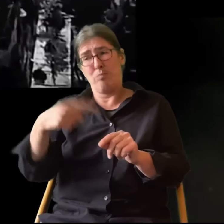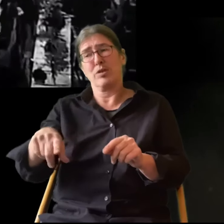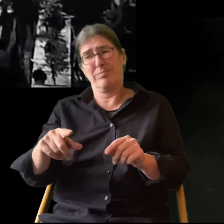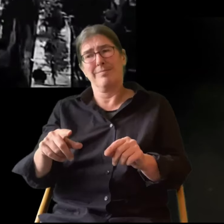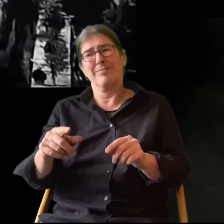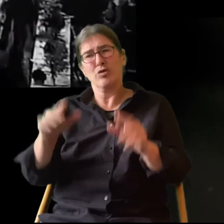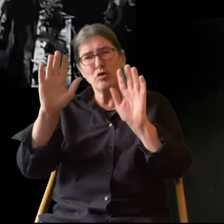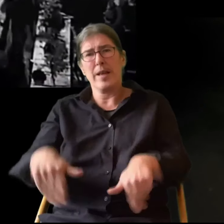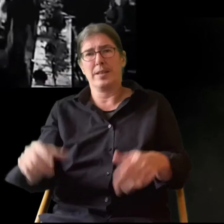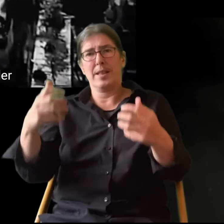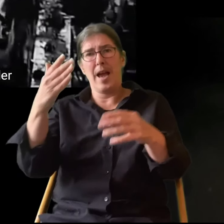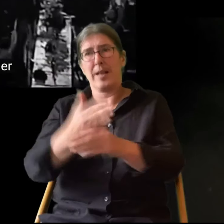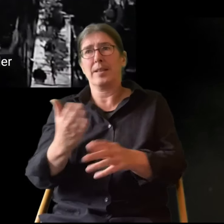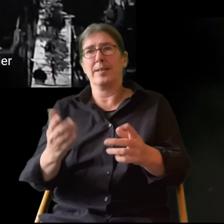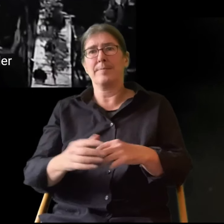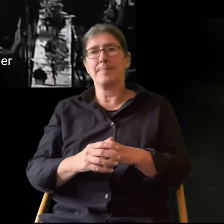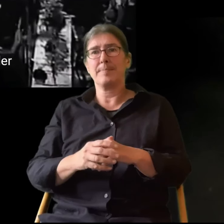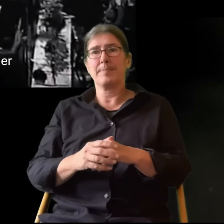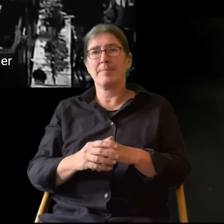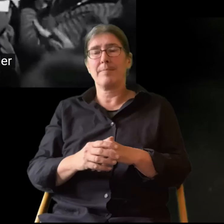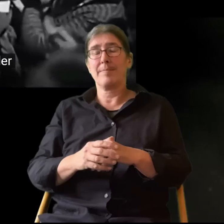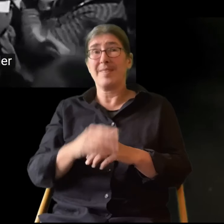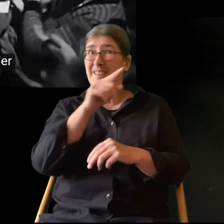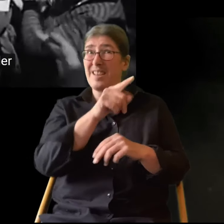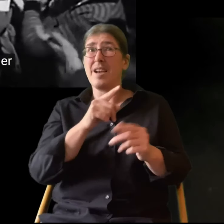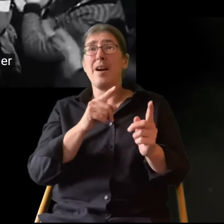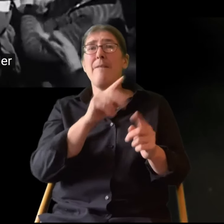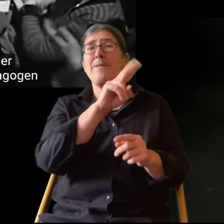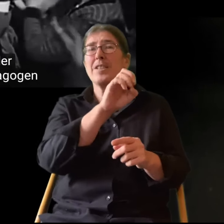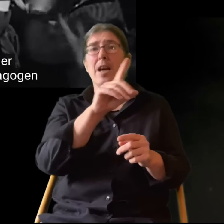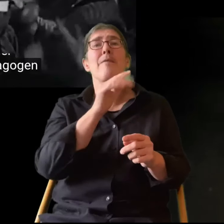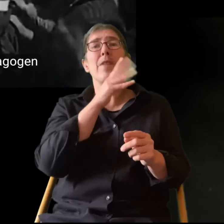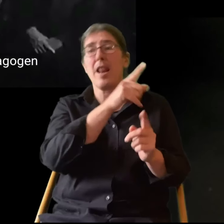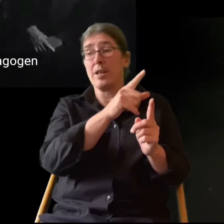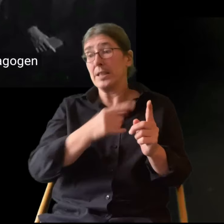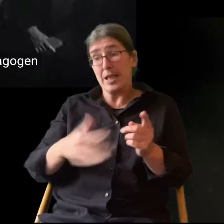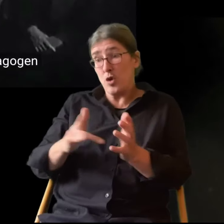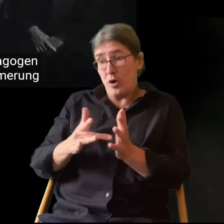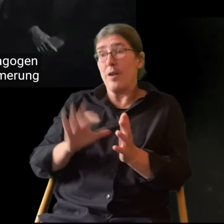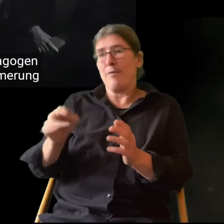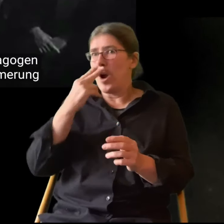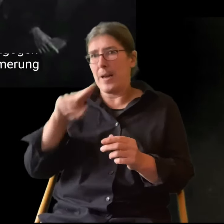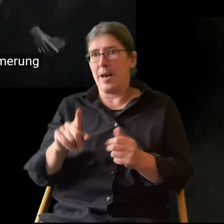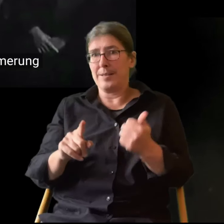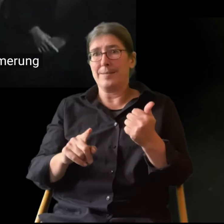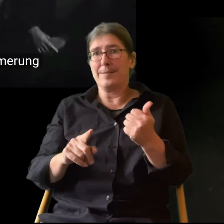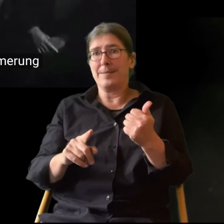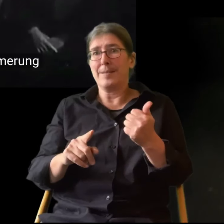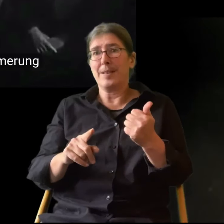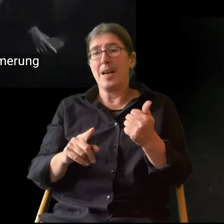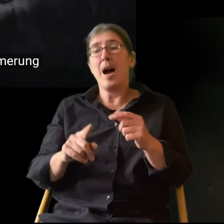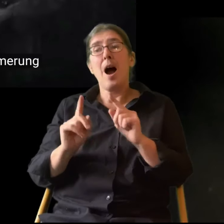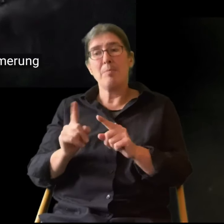Die Fehler von Versailles sind nicht der Grund für Hitler. Aber für den Demagogen sind sie Munition für die Zertrümmerung der